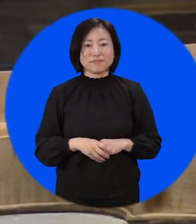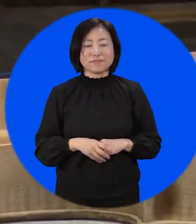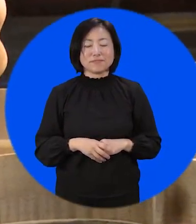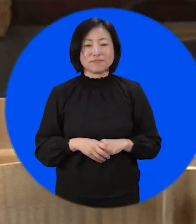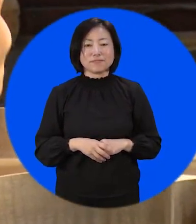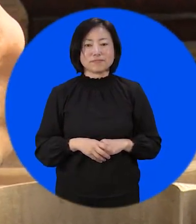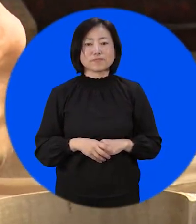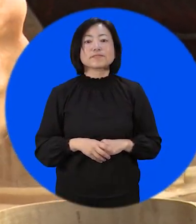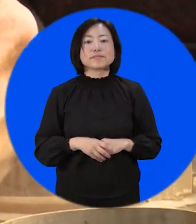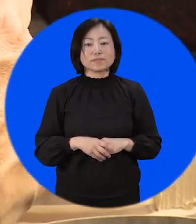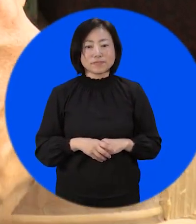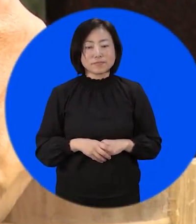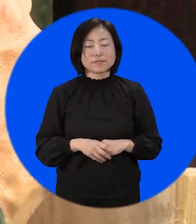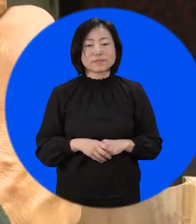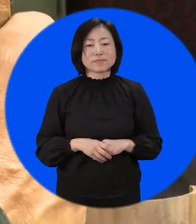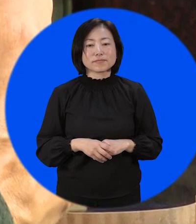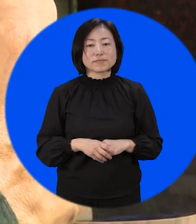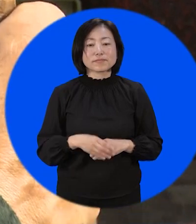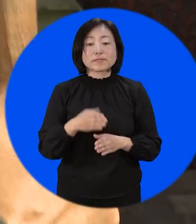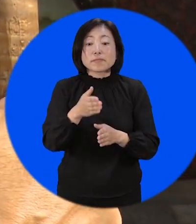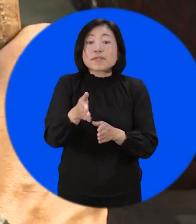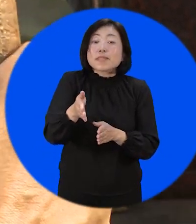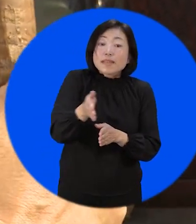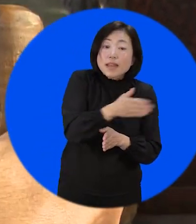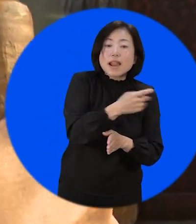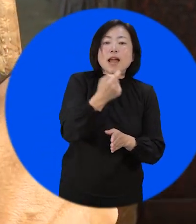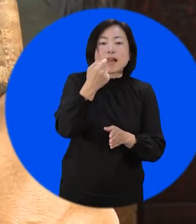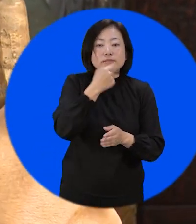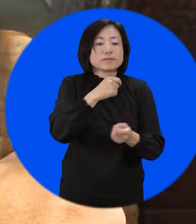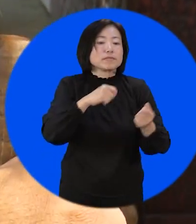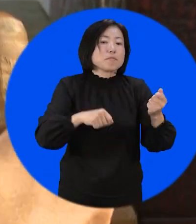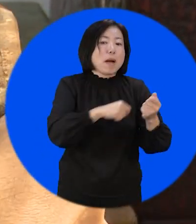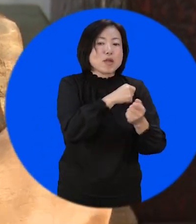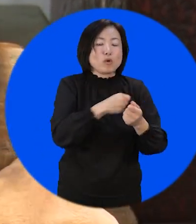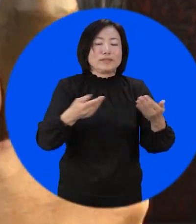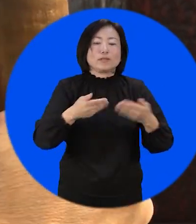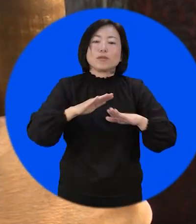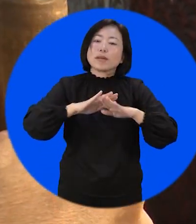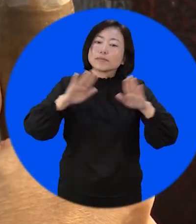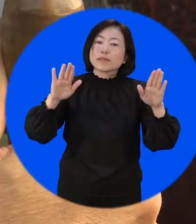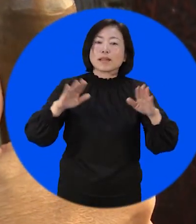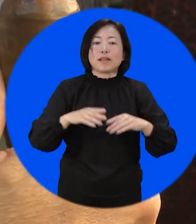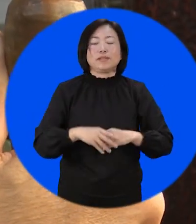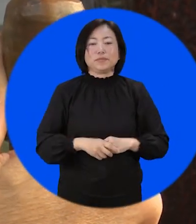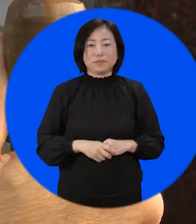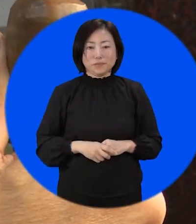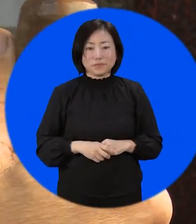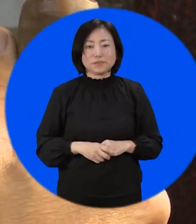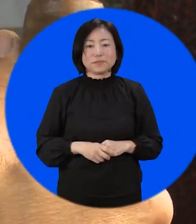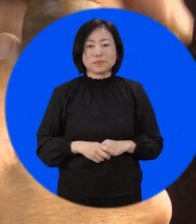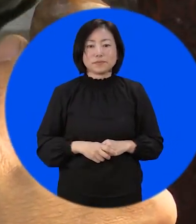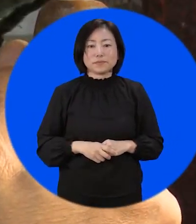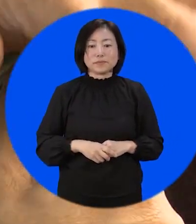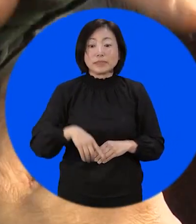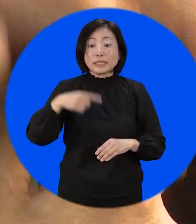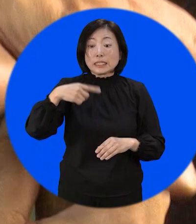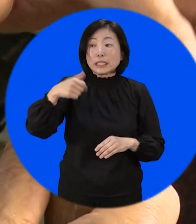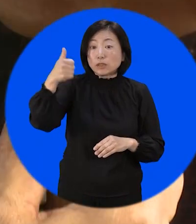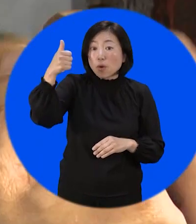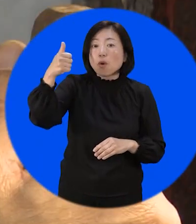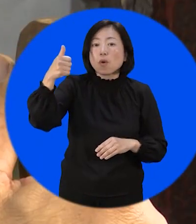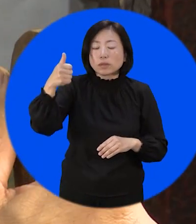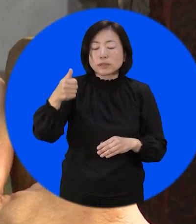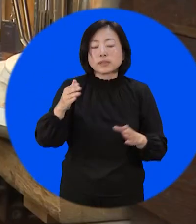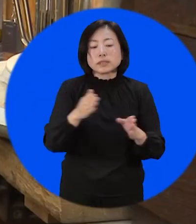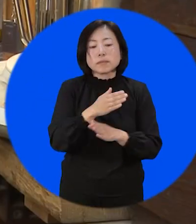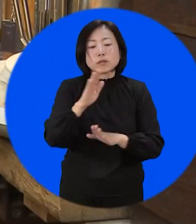こうして今度は作り手としてバイオリンと関わることになった桂さん、しばらく様子を見ると言われ働き始